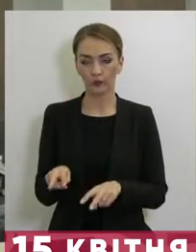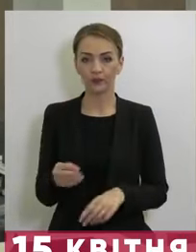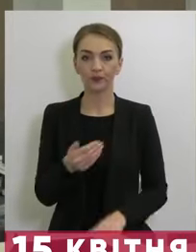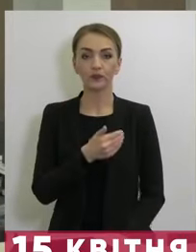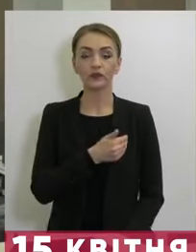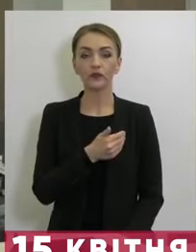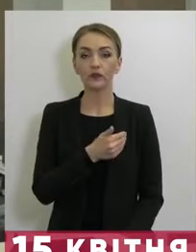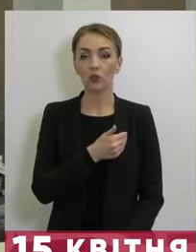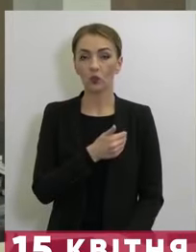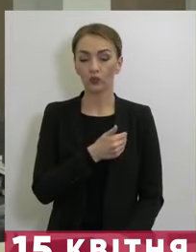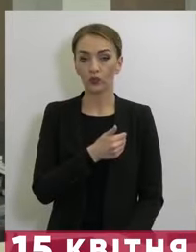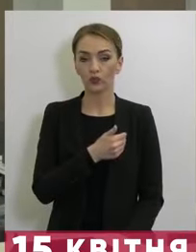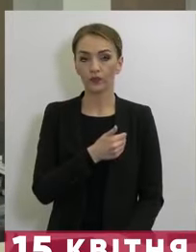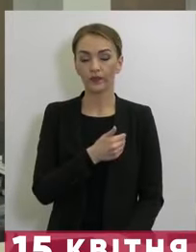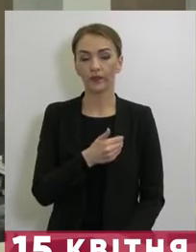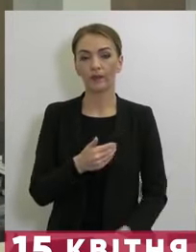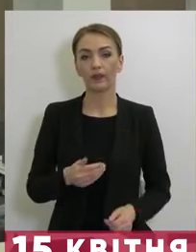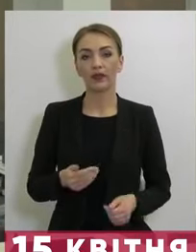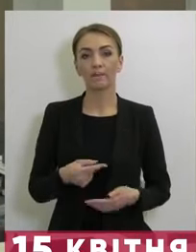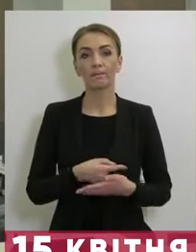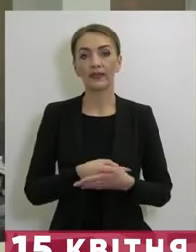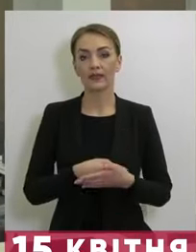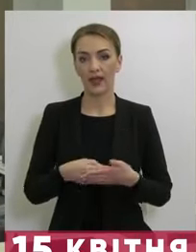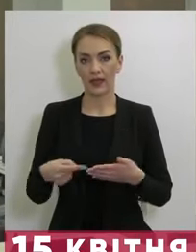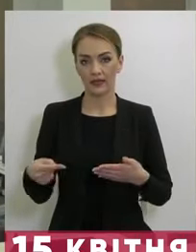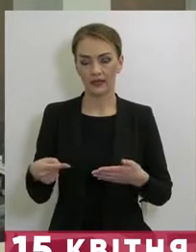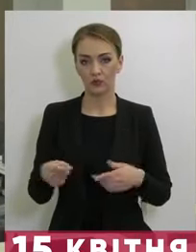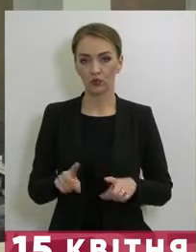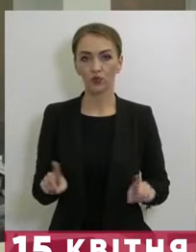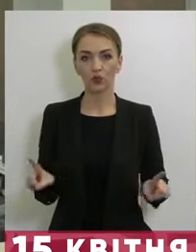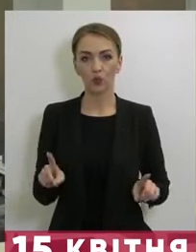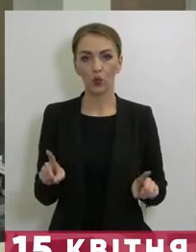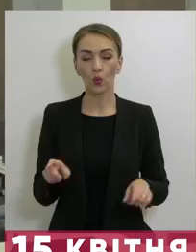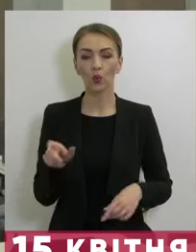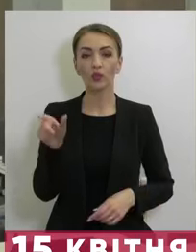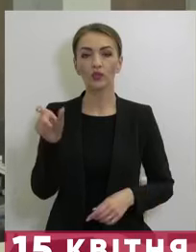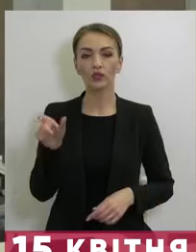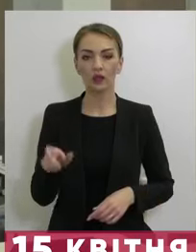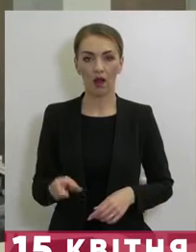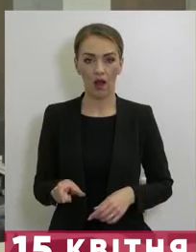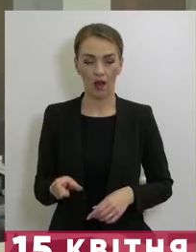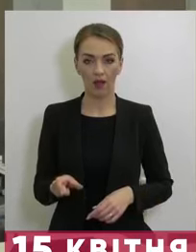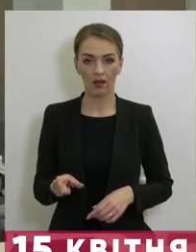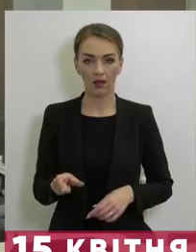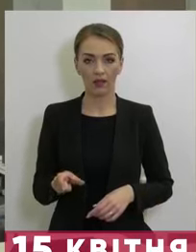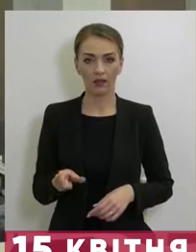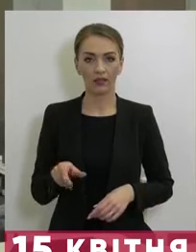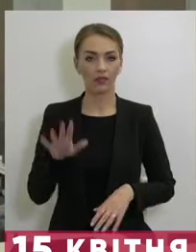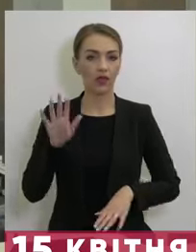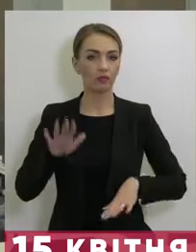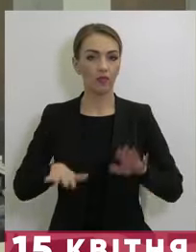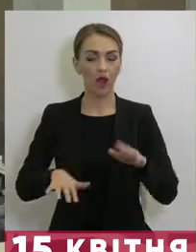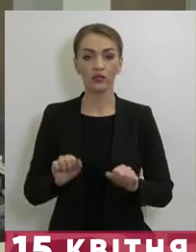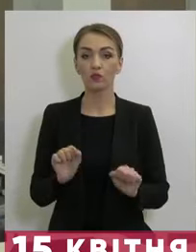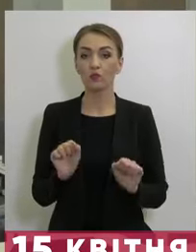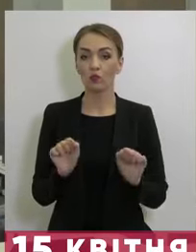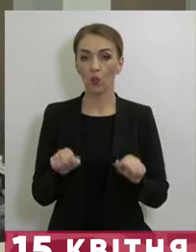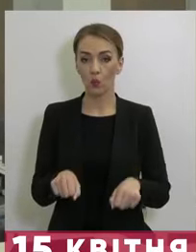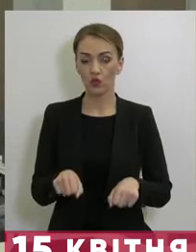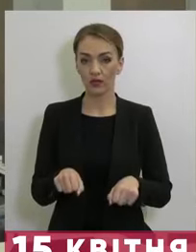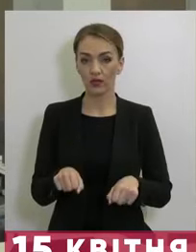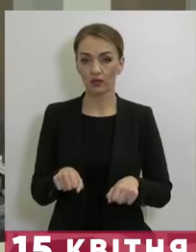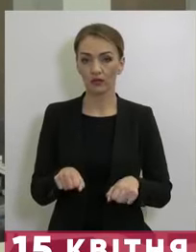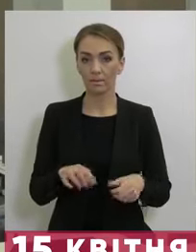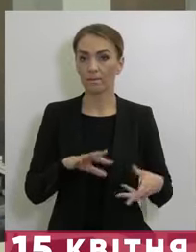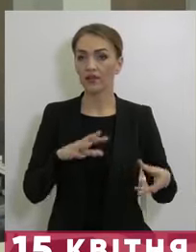Хочу вкотре підкреслити, що людська недбалість може призвести